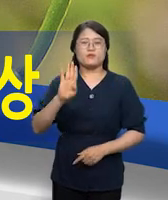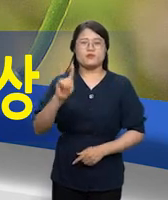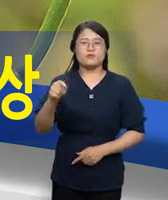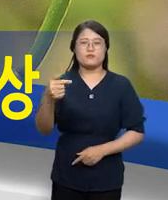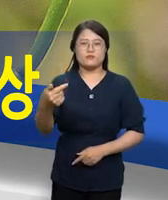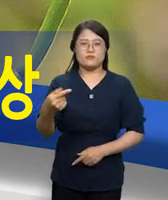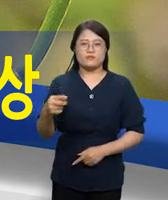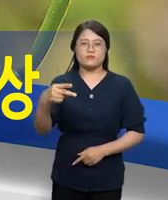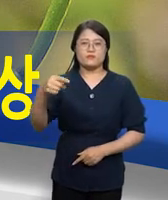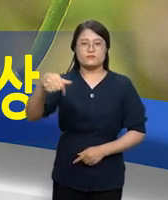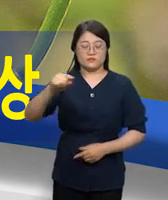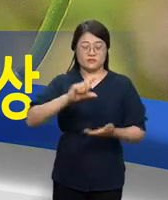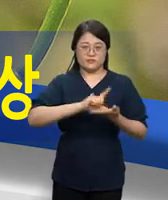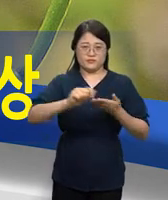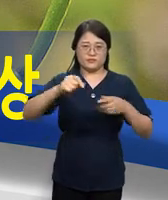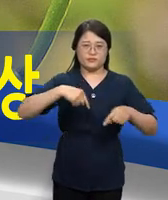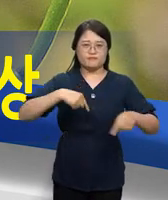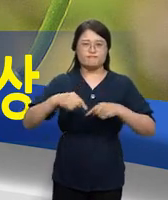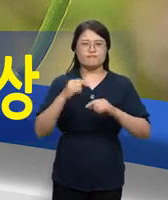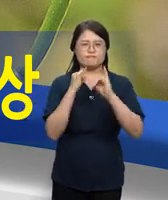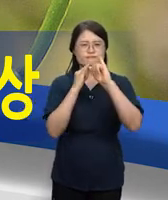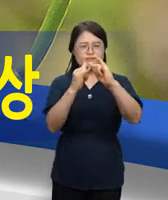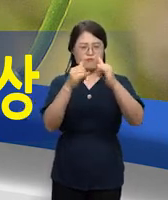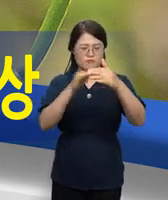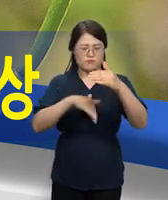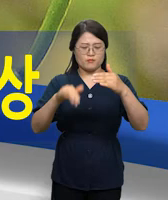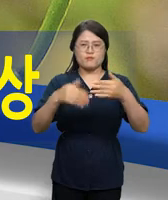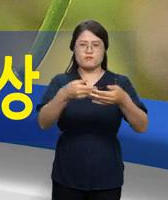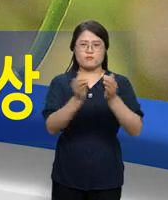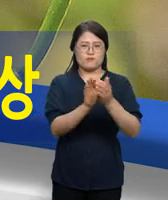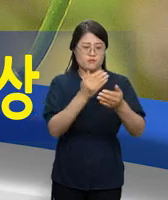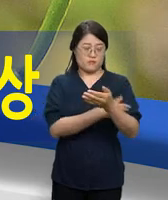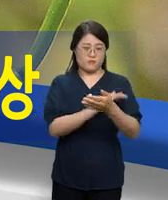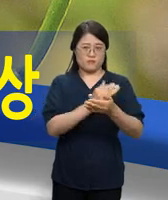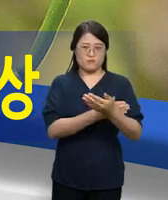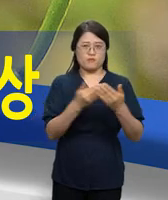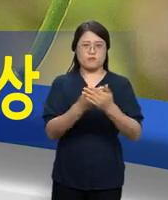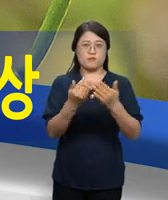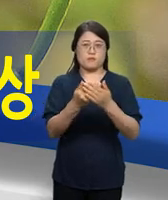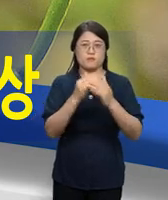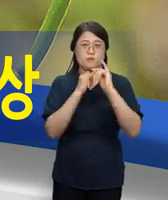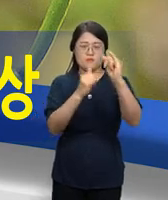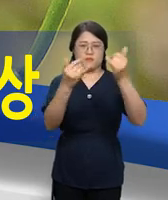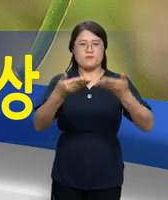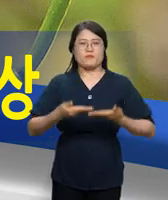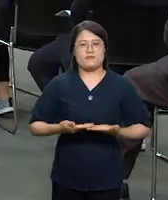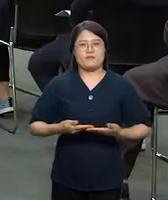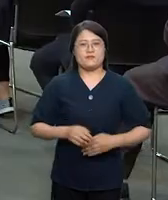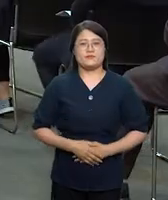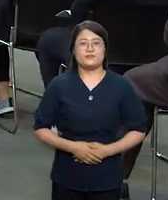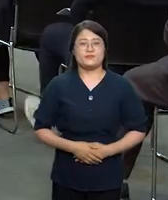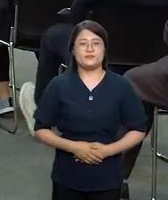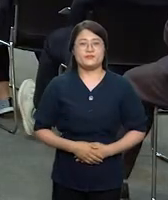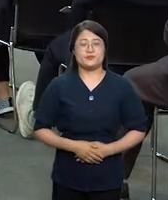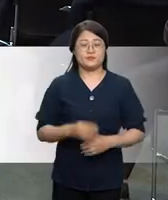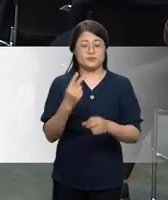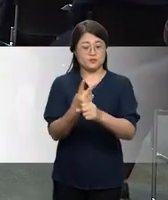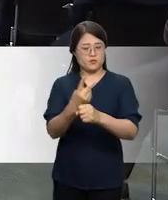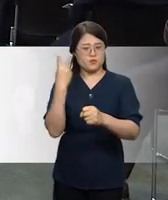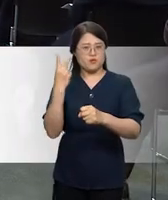거버넌스 지방정치대상 공동체 역량 증진 분야에서 최우수상을 수상했습니다.